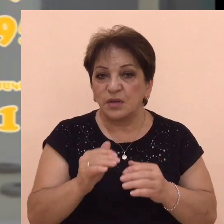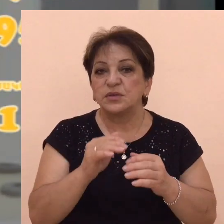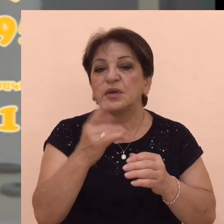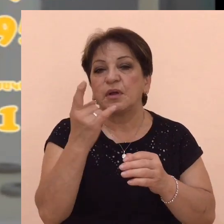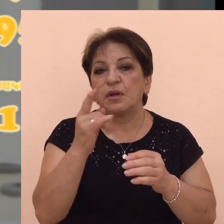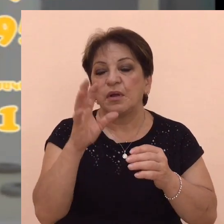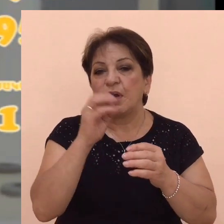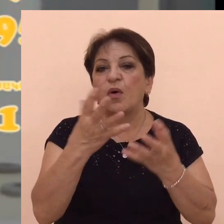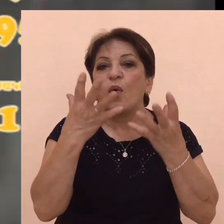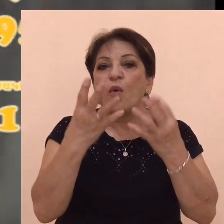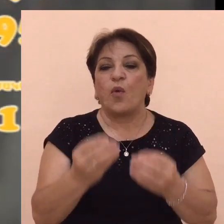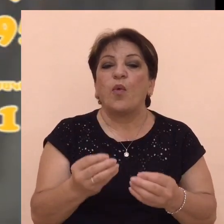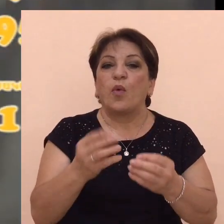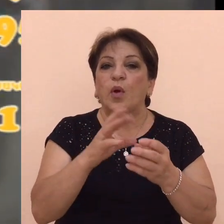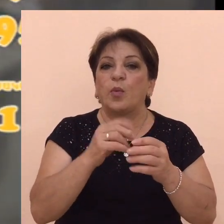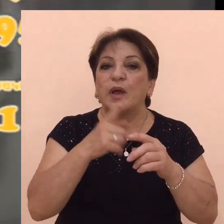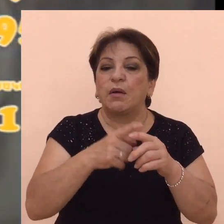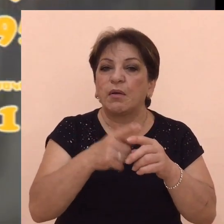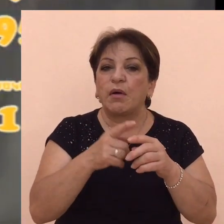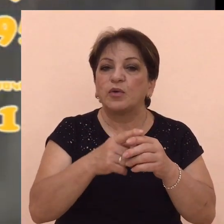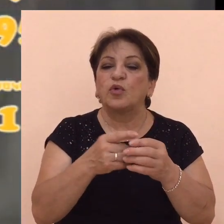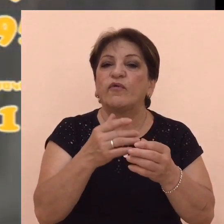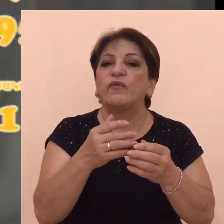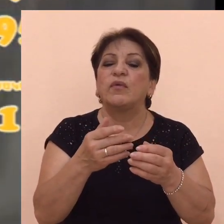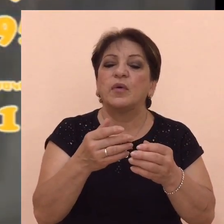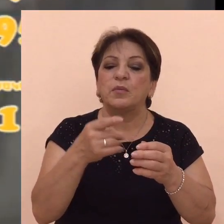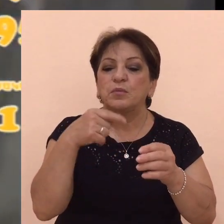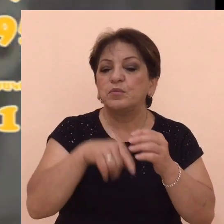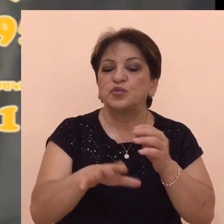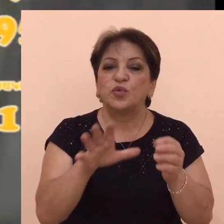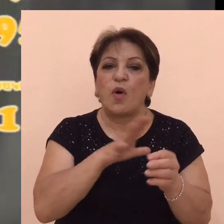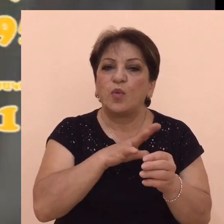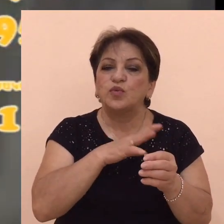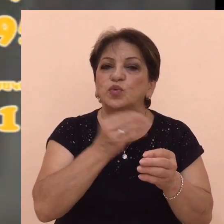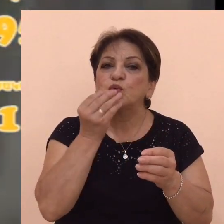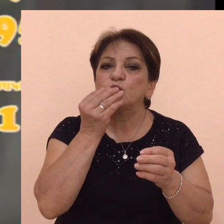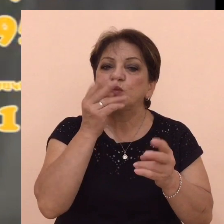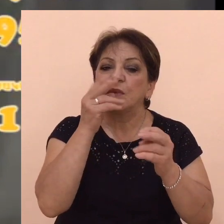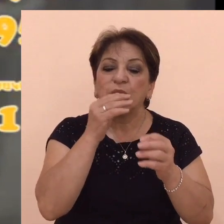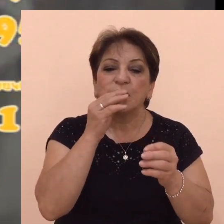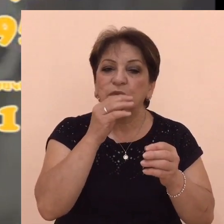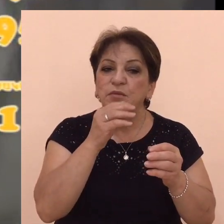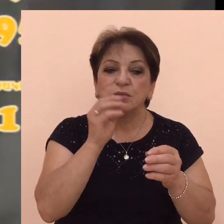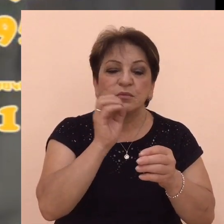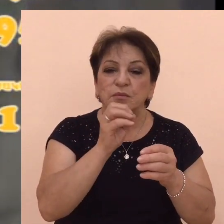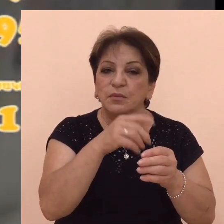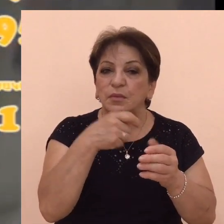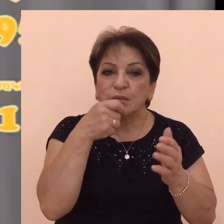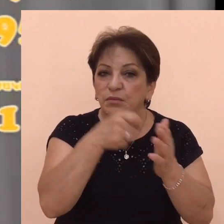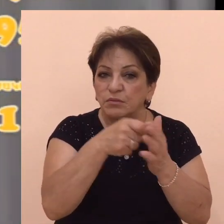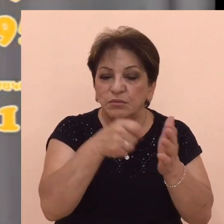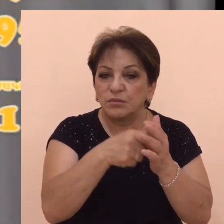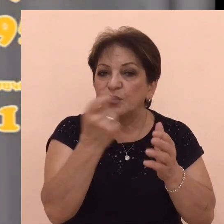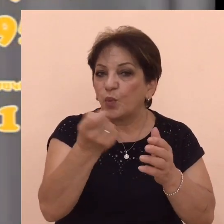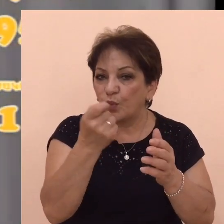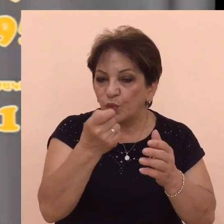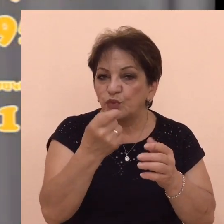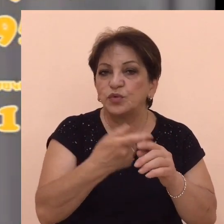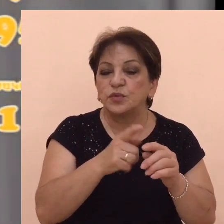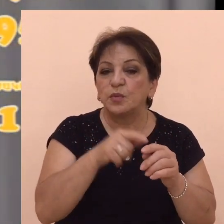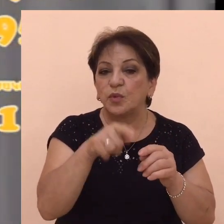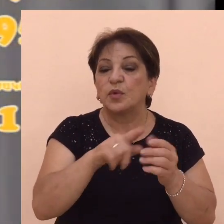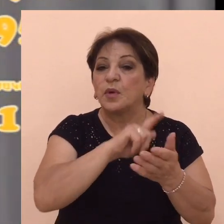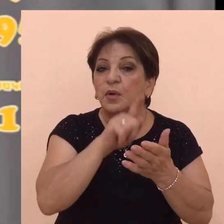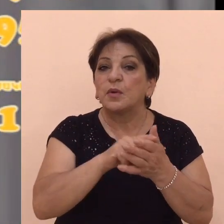երեխայի օրաբաժինը միայն երկաթով հարուստ ծննդամթերքով լրացնելը դեռևս բավարար չէ։ Նման խնդրի դեպքում